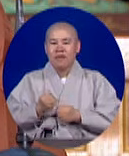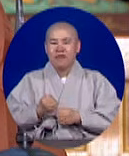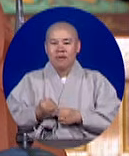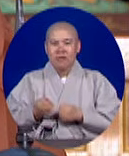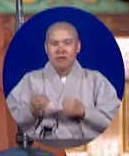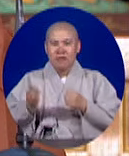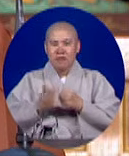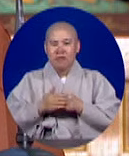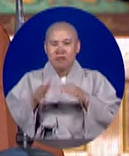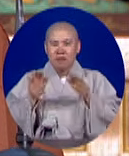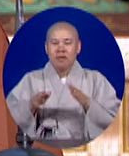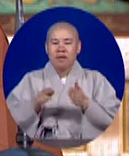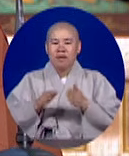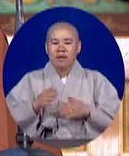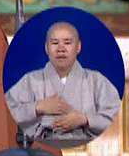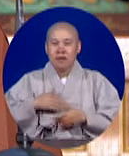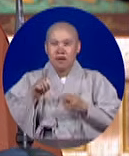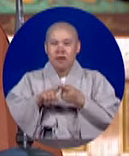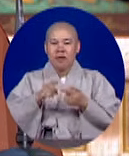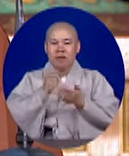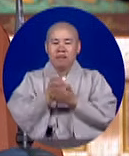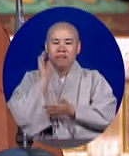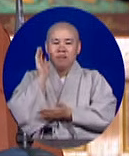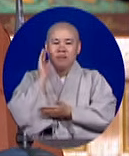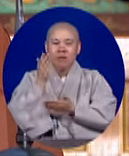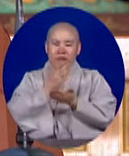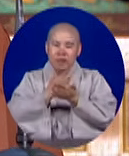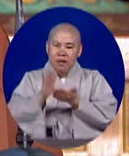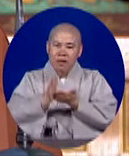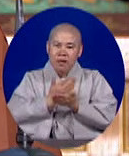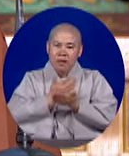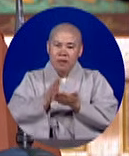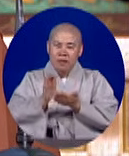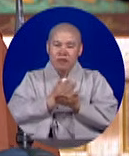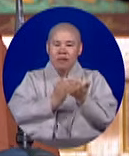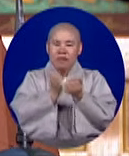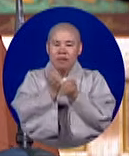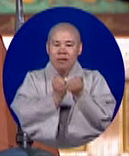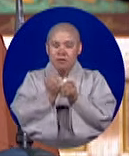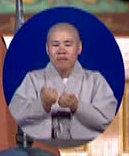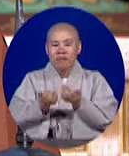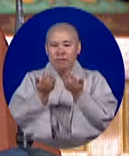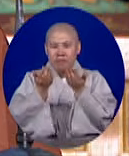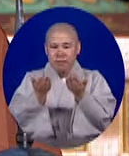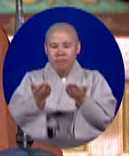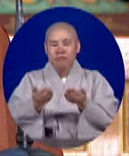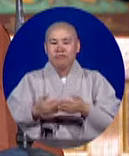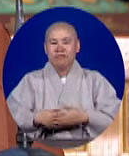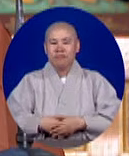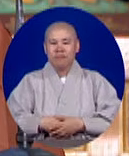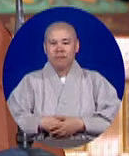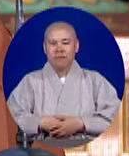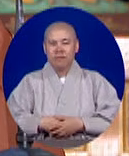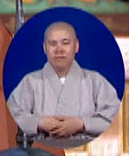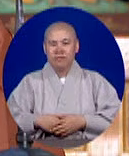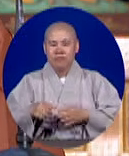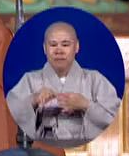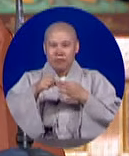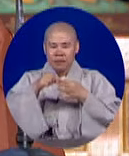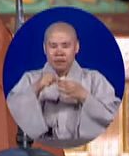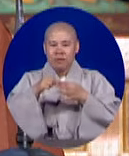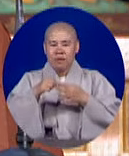대한 법문을 이제 몇 가지로 나누어서 설명을 드리겠습니다. 그럼 첫째